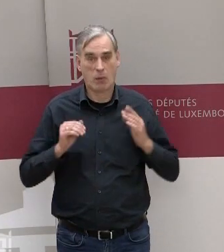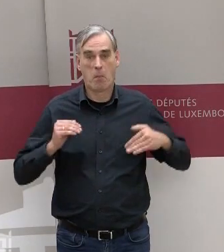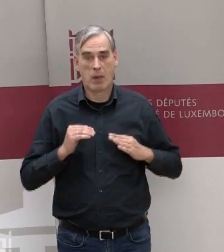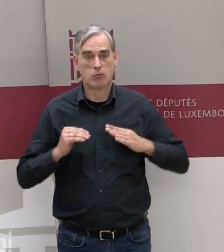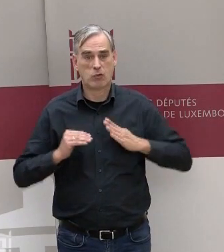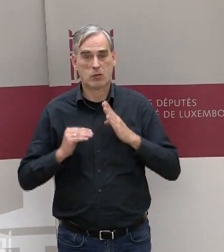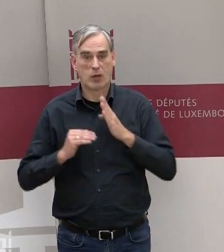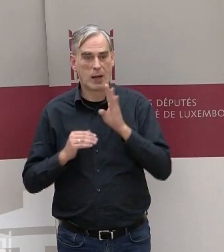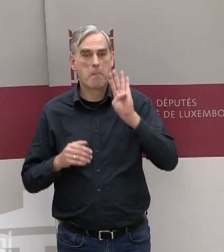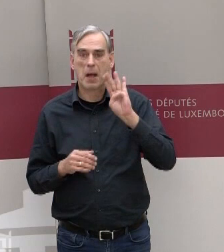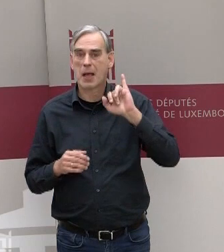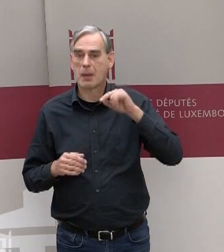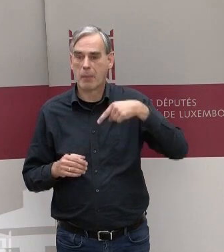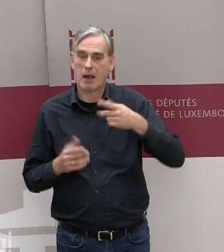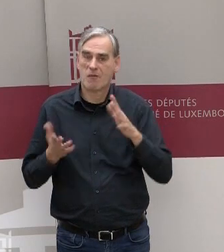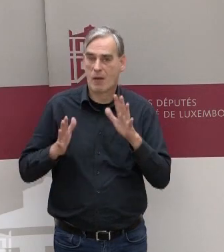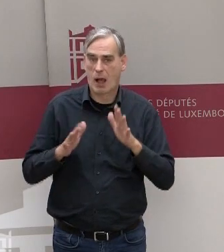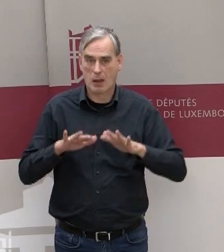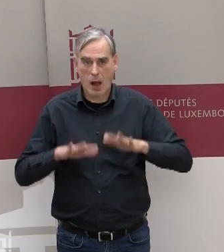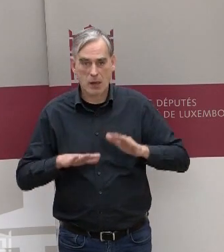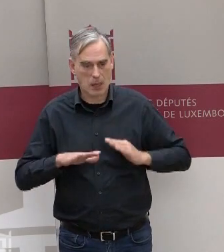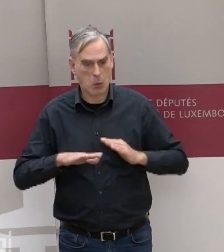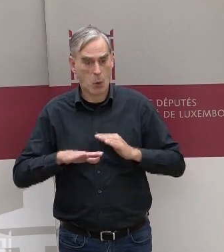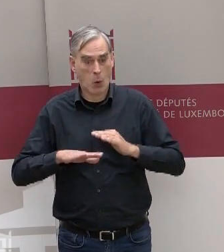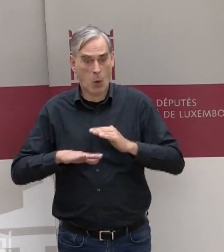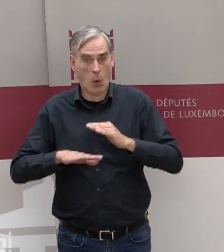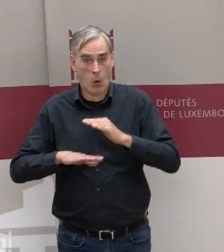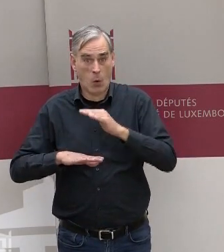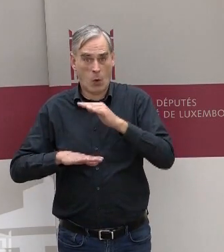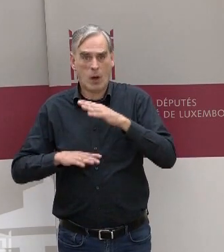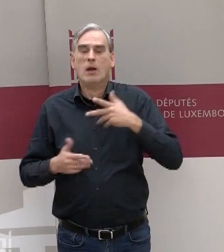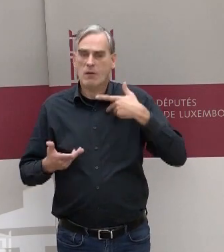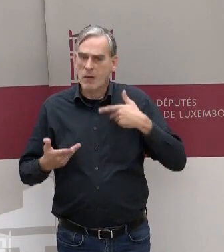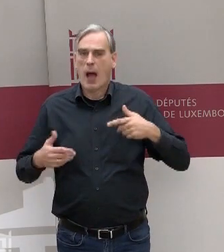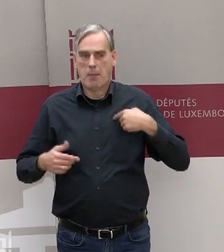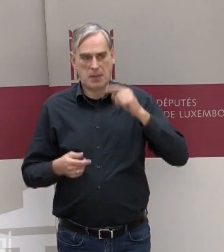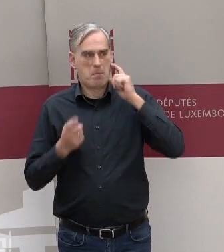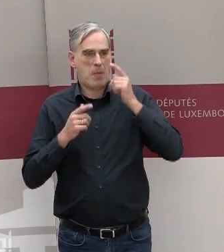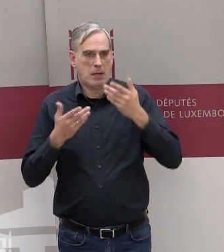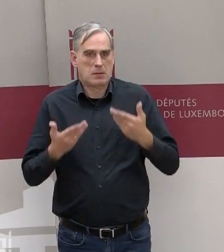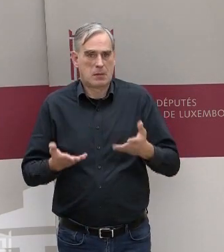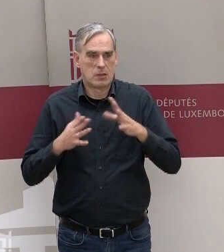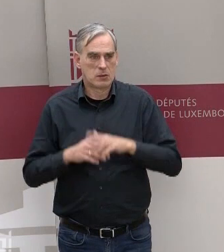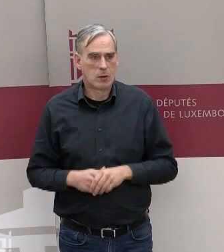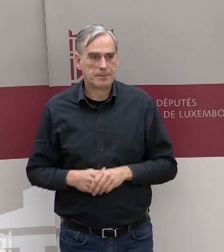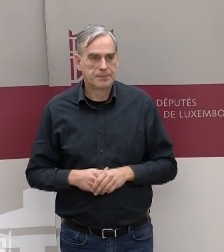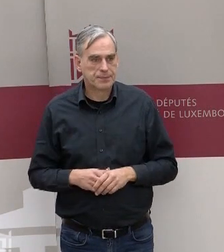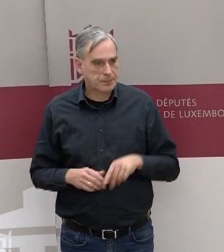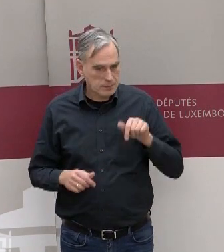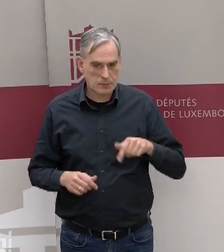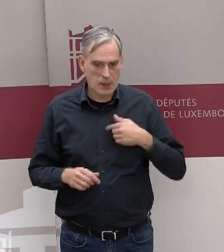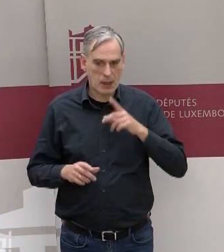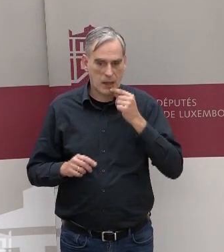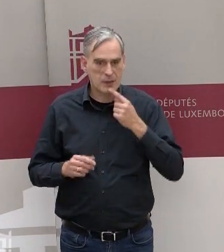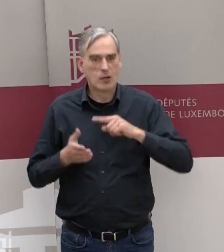das gehofft hat. Und da tun wir immer gemeint, wenn wir von einem Schuldentor geschwärt tun. Der